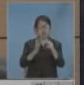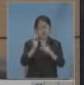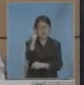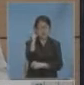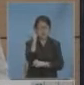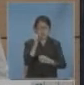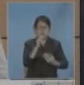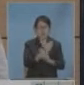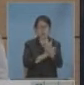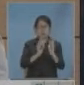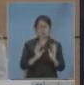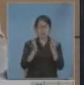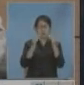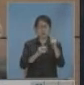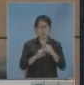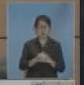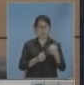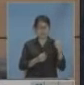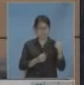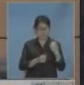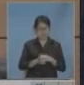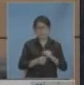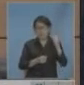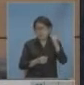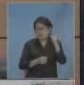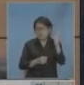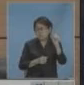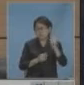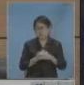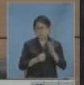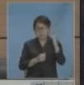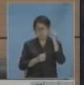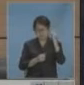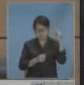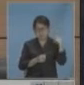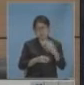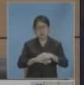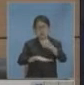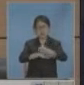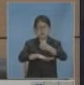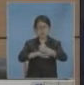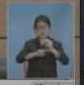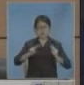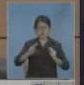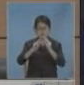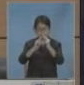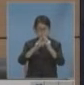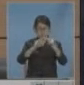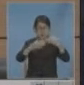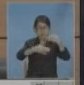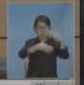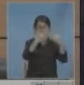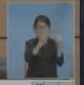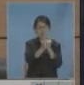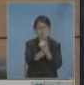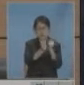สุดท้ายนี้ก็มีเสียงครหาครับว่าการที่ท่านรัฐมนตรีว่าการกระทรวงการพัฒนาสังคม